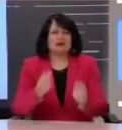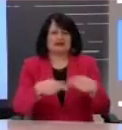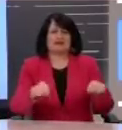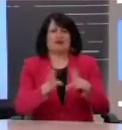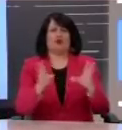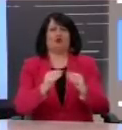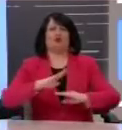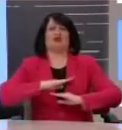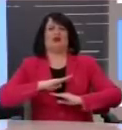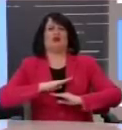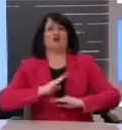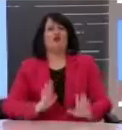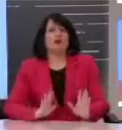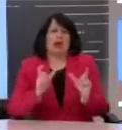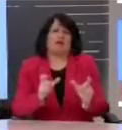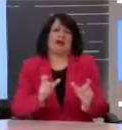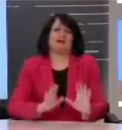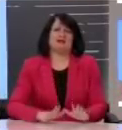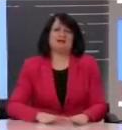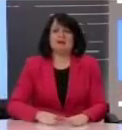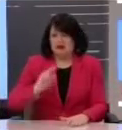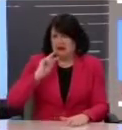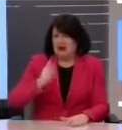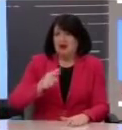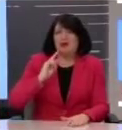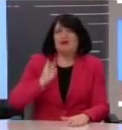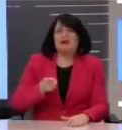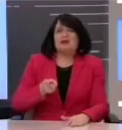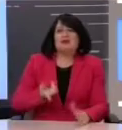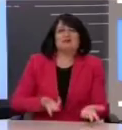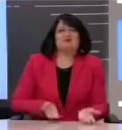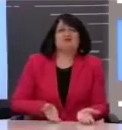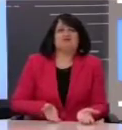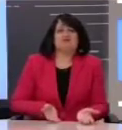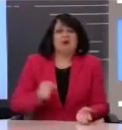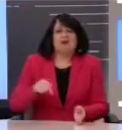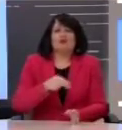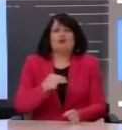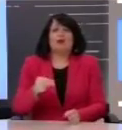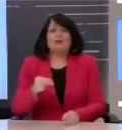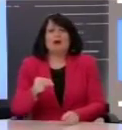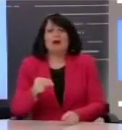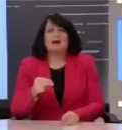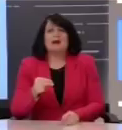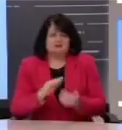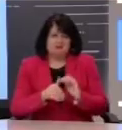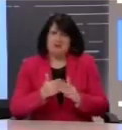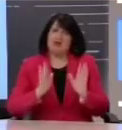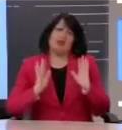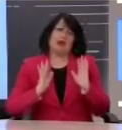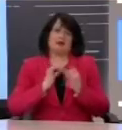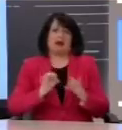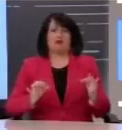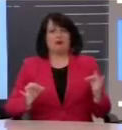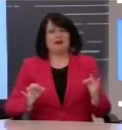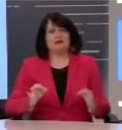αυτό. Συνεπώς, δεν μπορώ να απαντώ γιατί δεν έθεσα στο τραπέζι διαπραγμάτευσης κάτι το οποίο δεν μας απασχόλησε εκτενώς. Ίσως